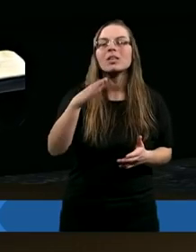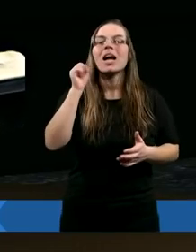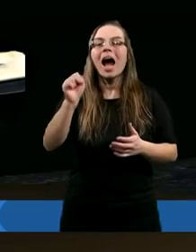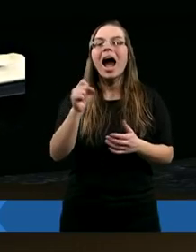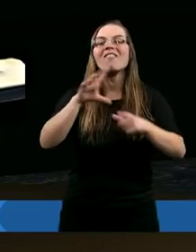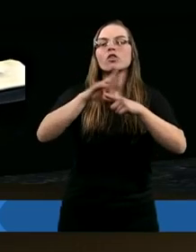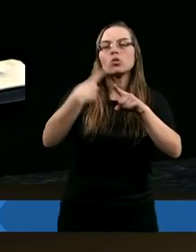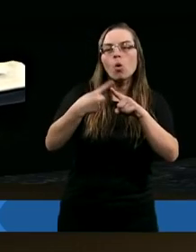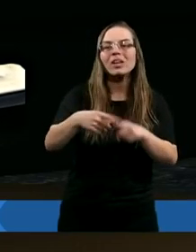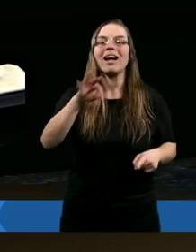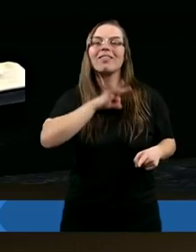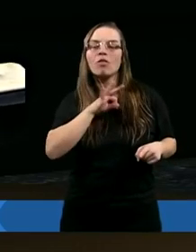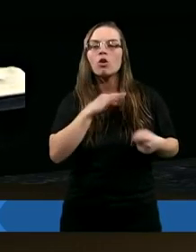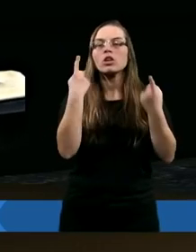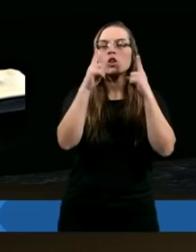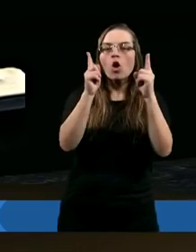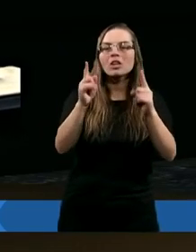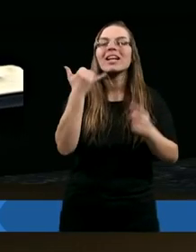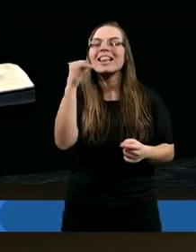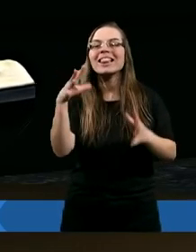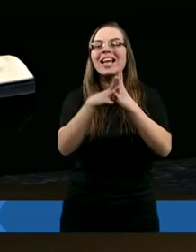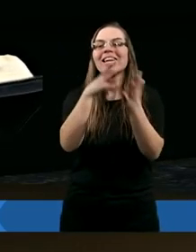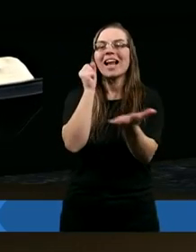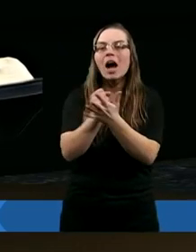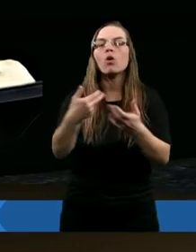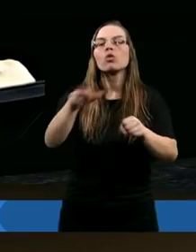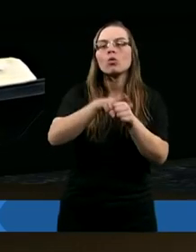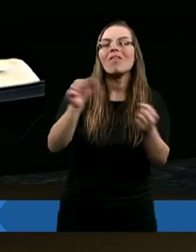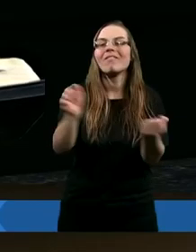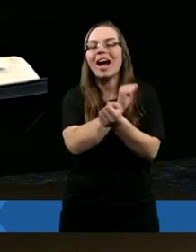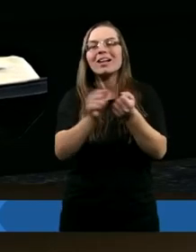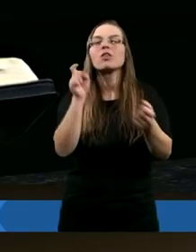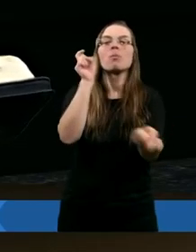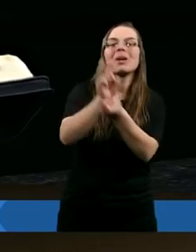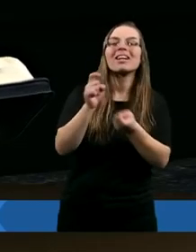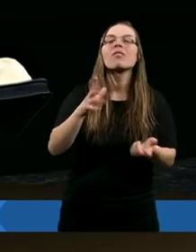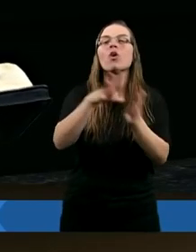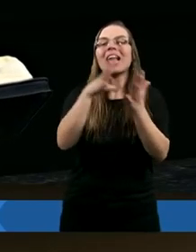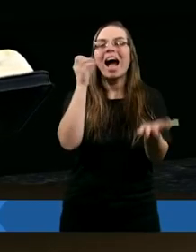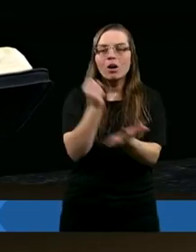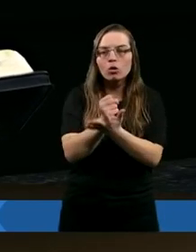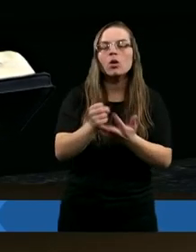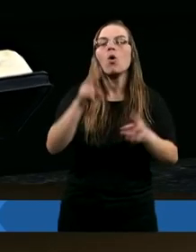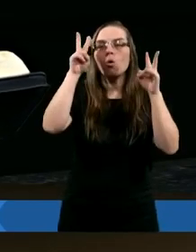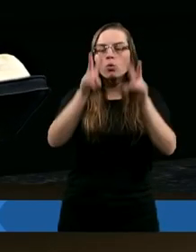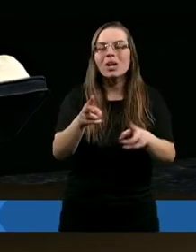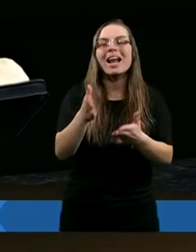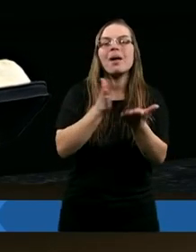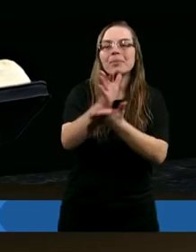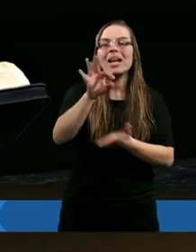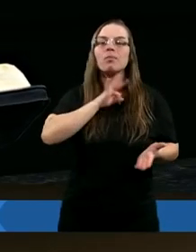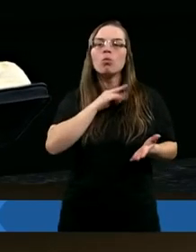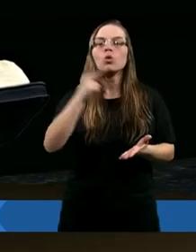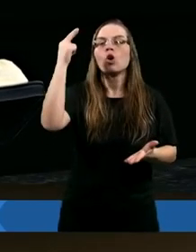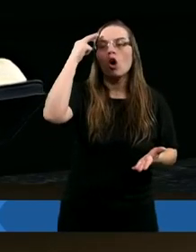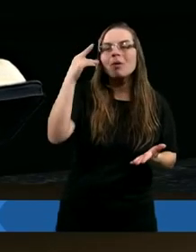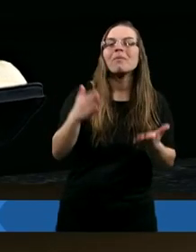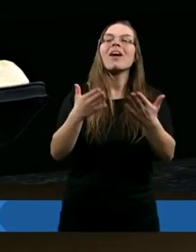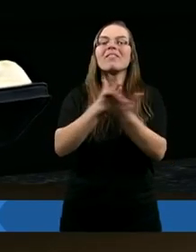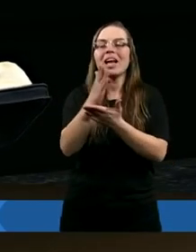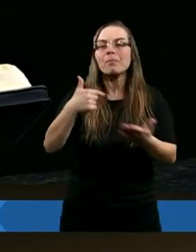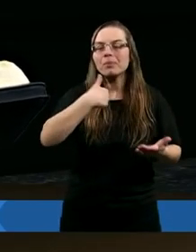a w członkach swoich dostrzegam inny zakon, który walczy przeciwko zakonowi, uznanemu przez mój rozum